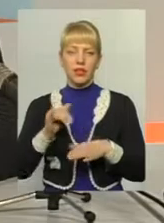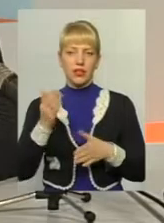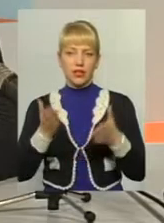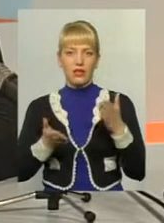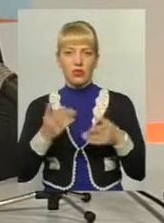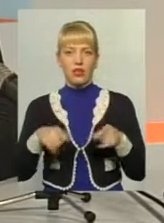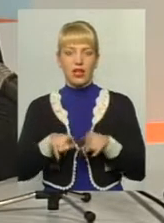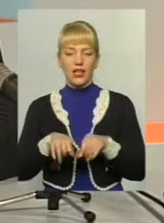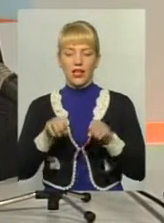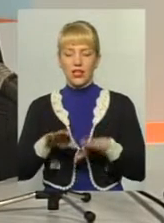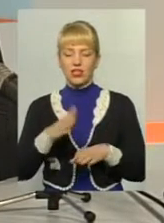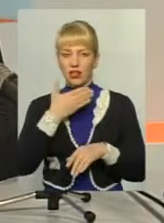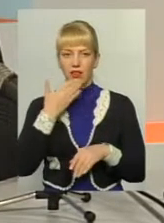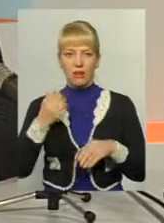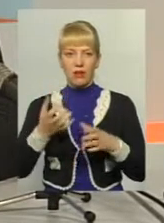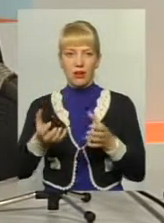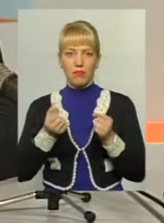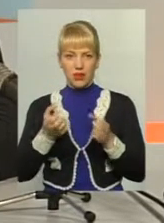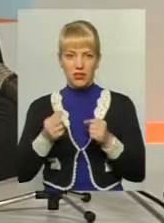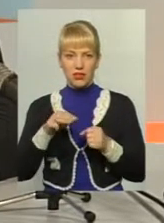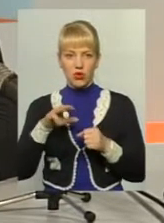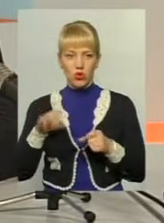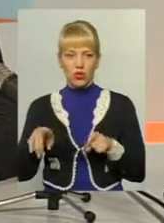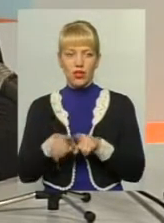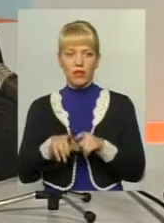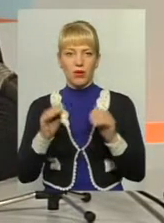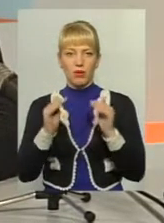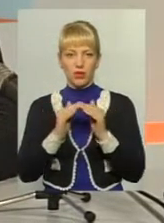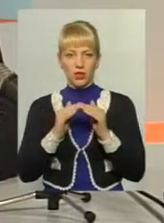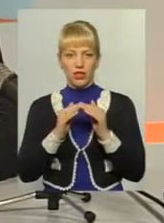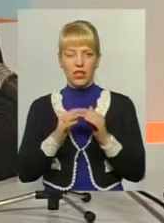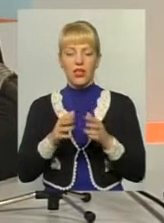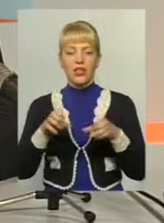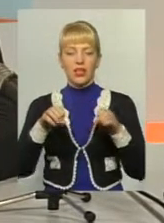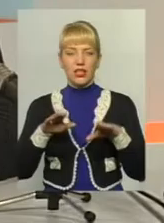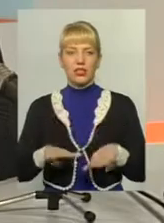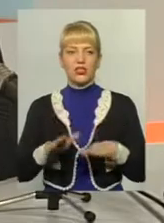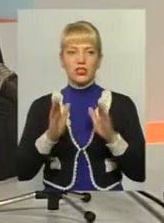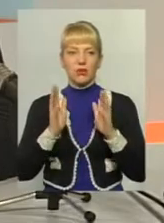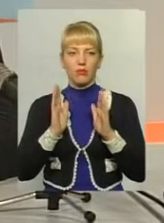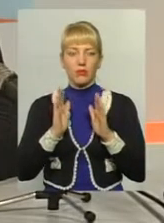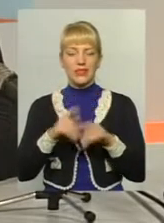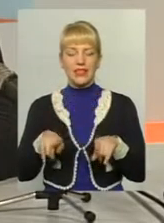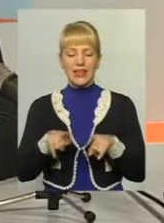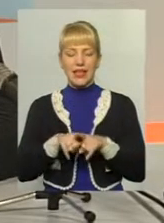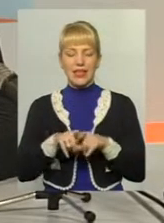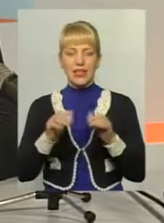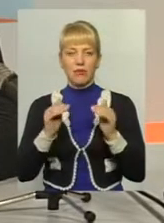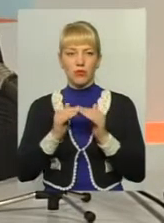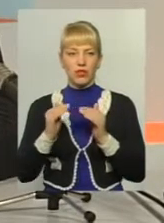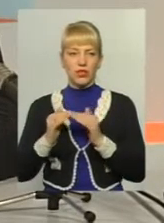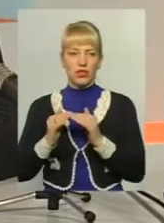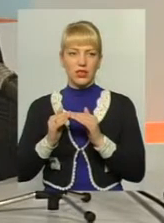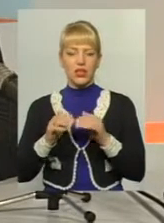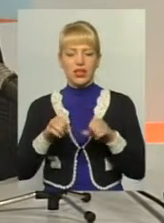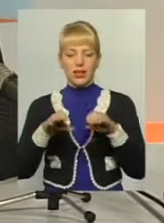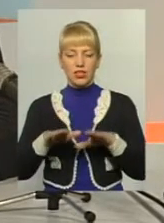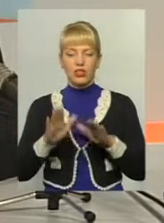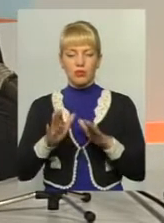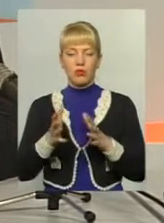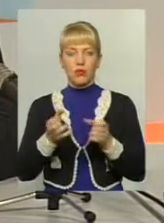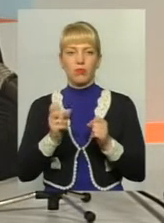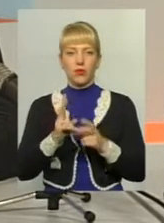Взагалі всіх будинків. Тобто приймати рішення в будинку можна і без створення ОСББ, але то